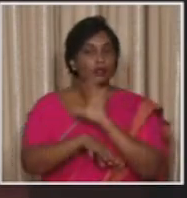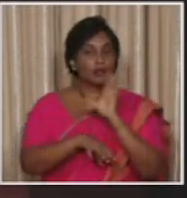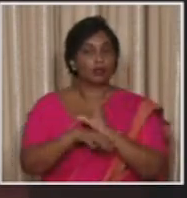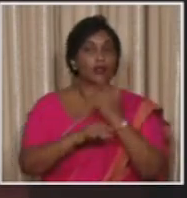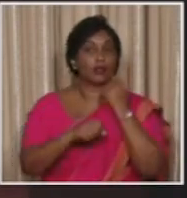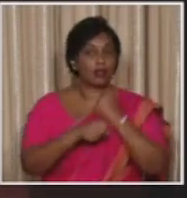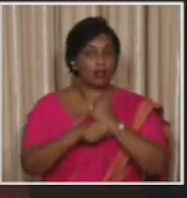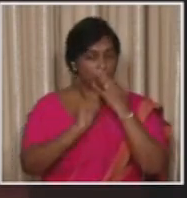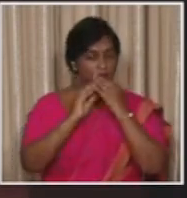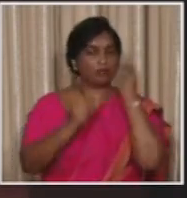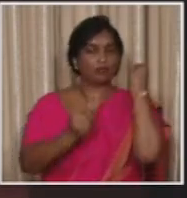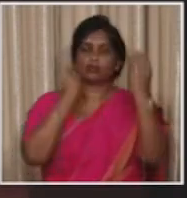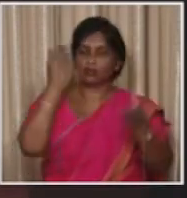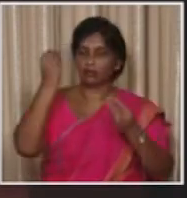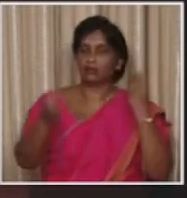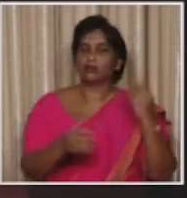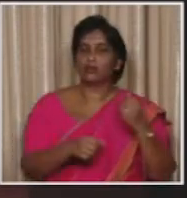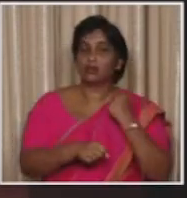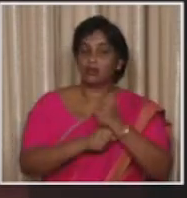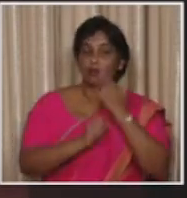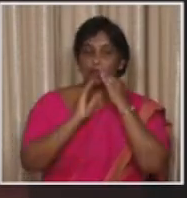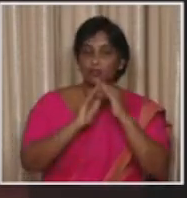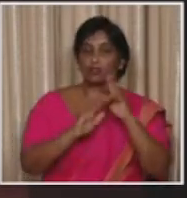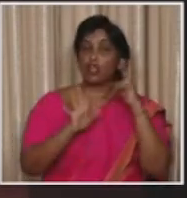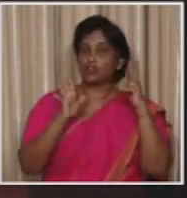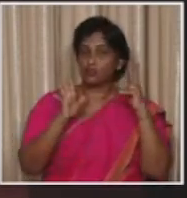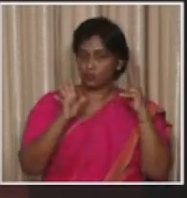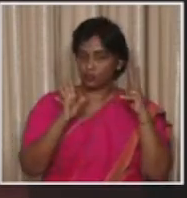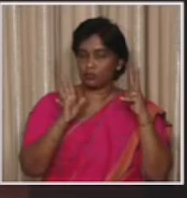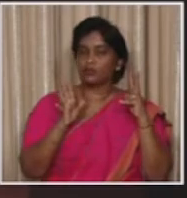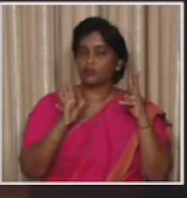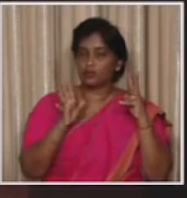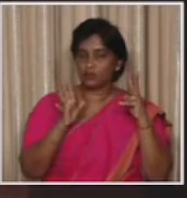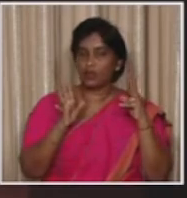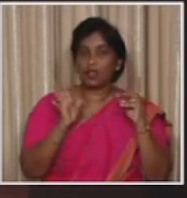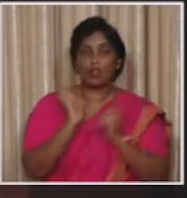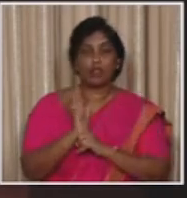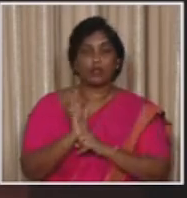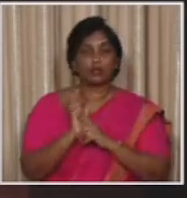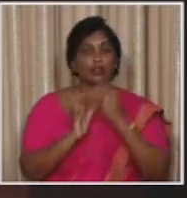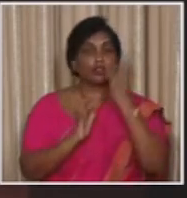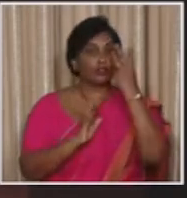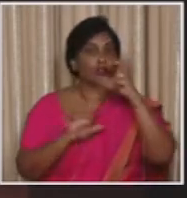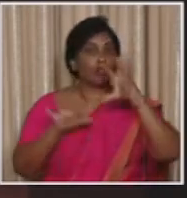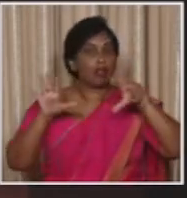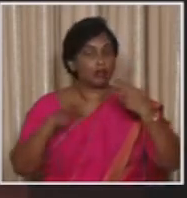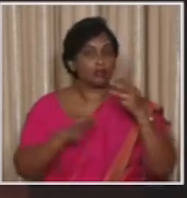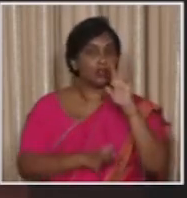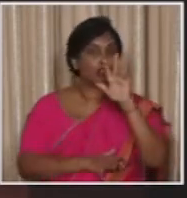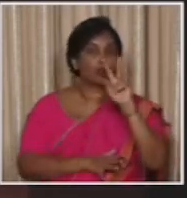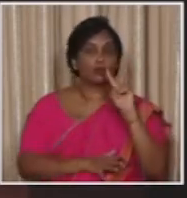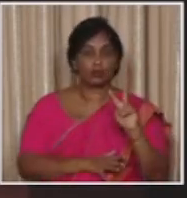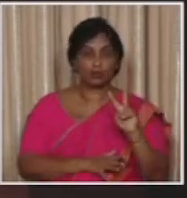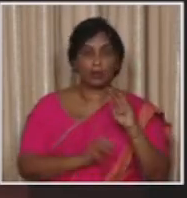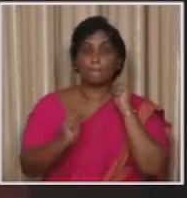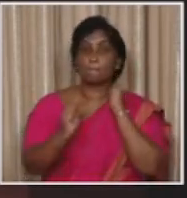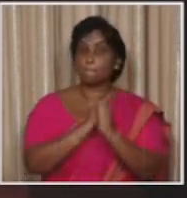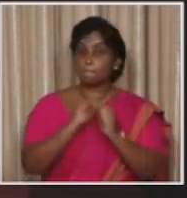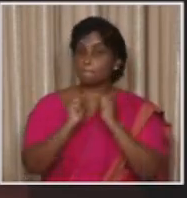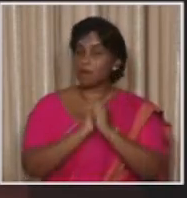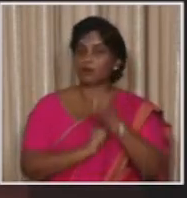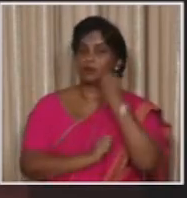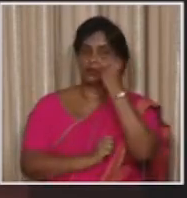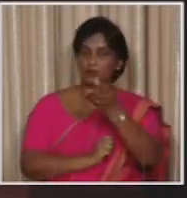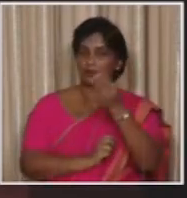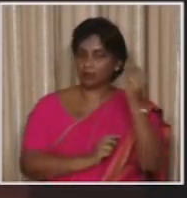පාසල්. රජේ පාසල් 80කට. ලක්ෂ 3892ක් වටිනා. බස් රථ පරිත්‍යාග